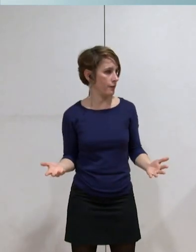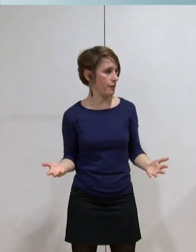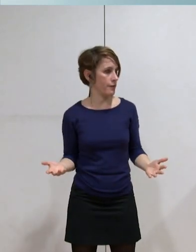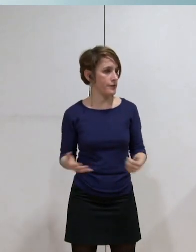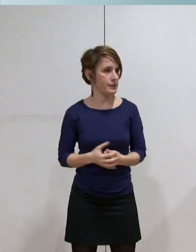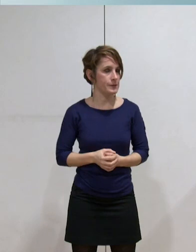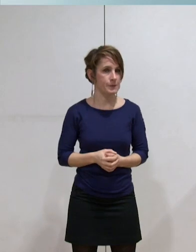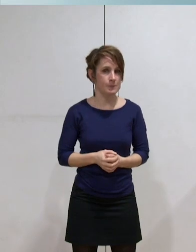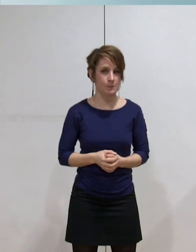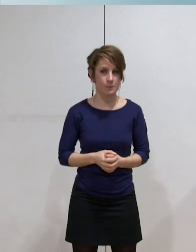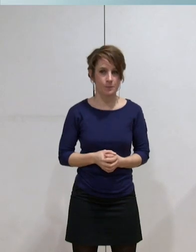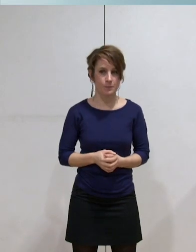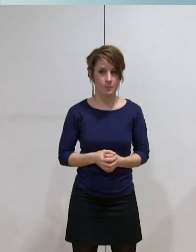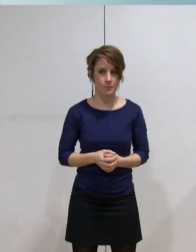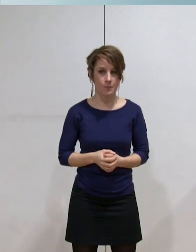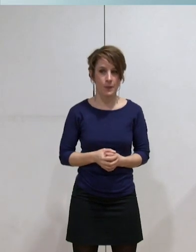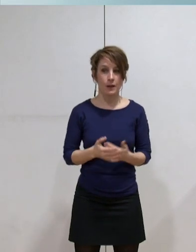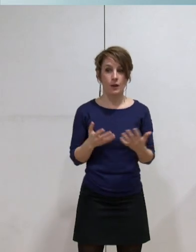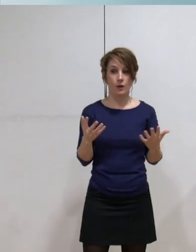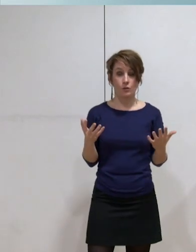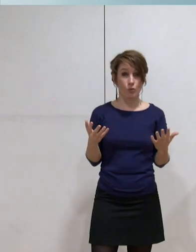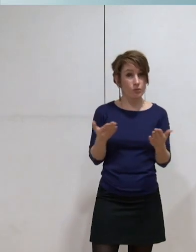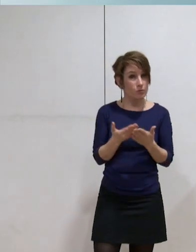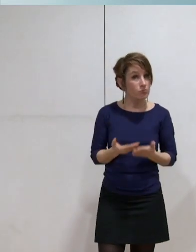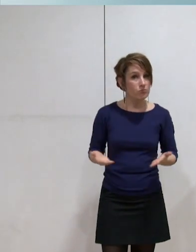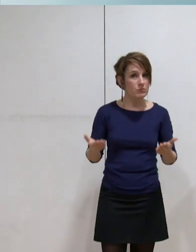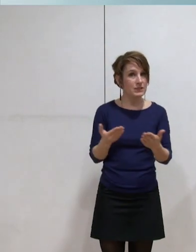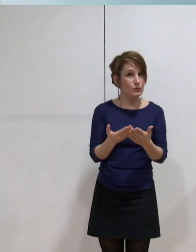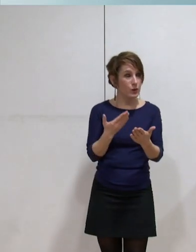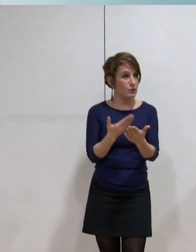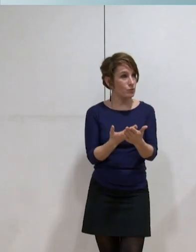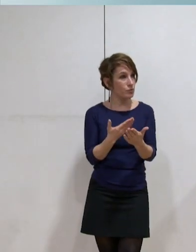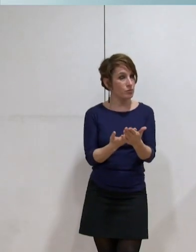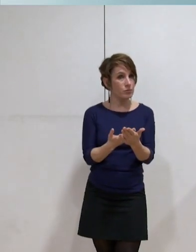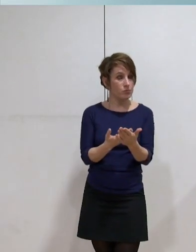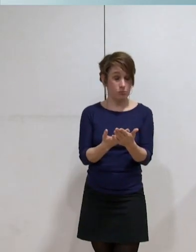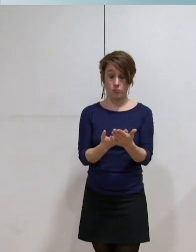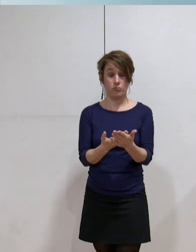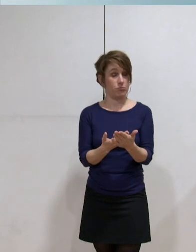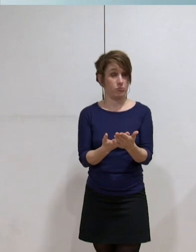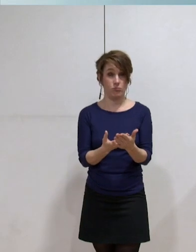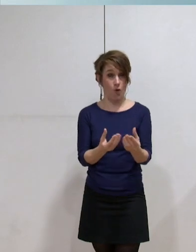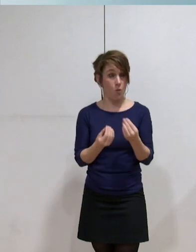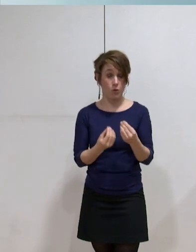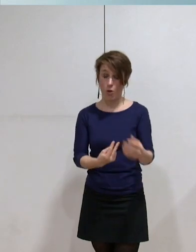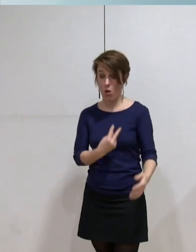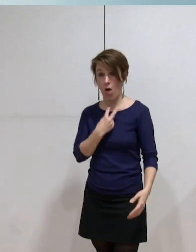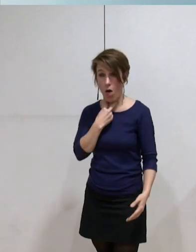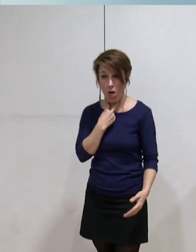villes et face à cette situation terriblement handicapante